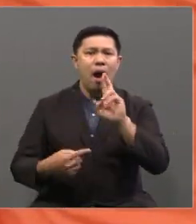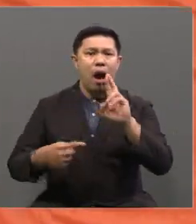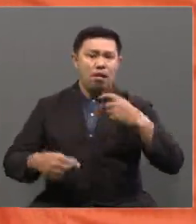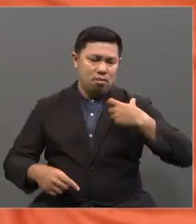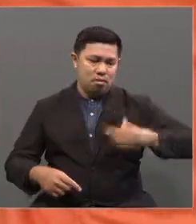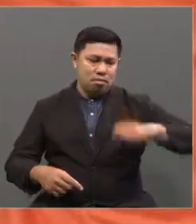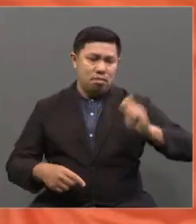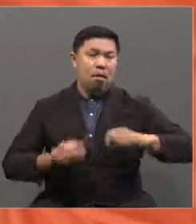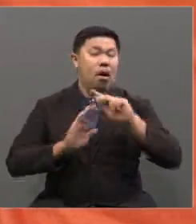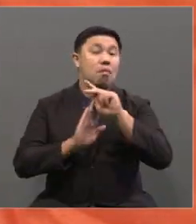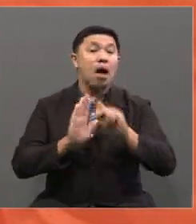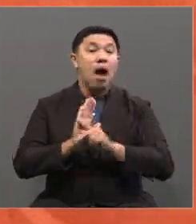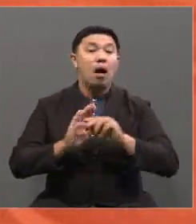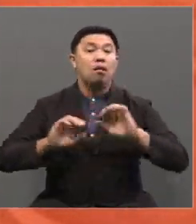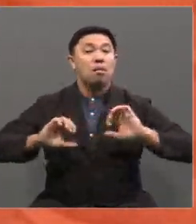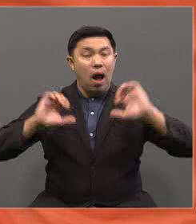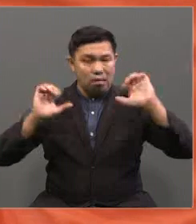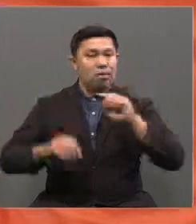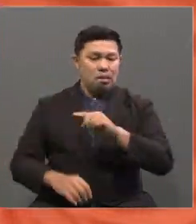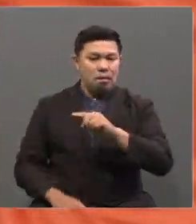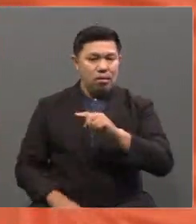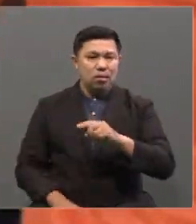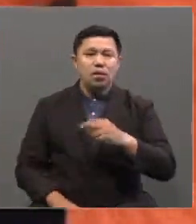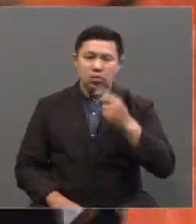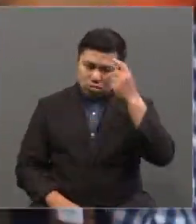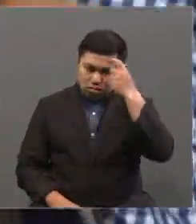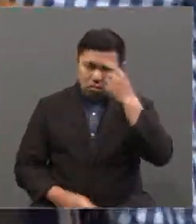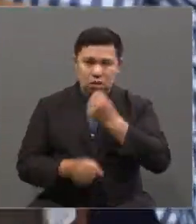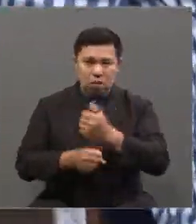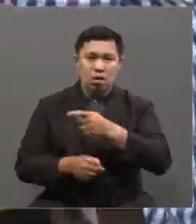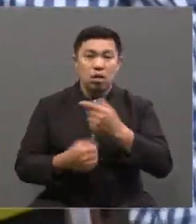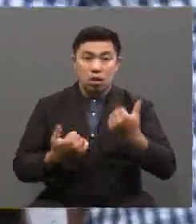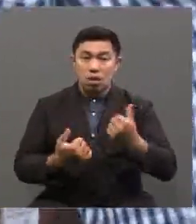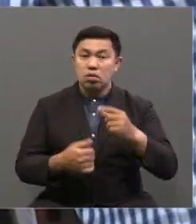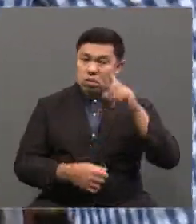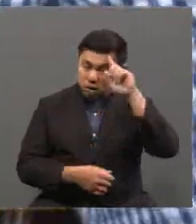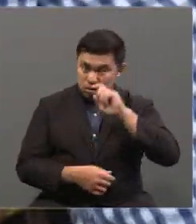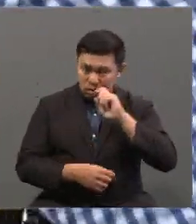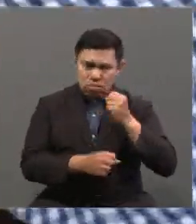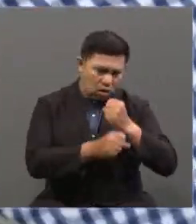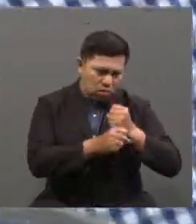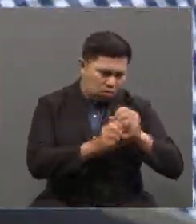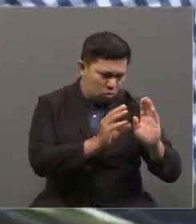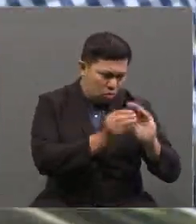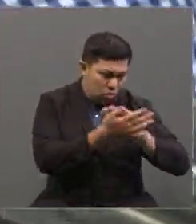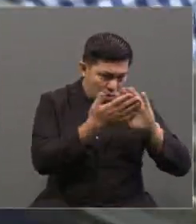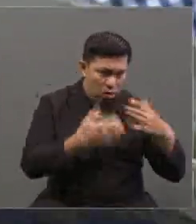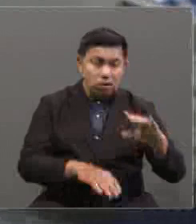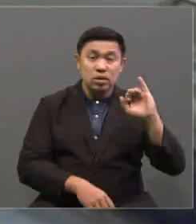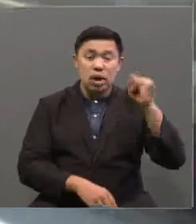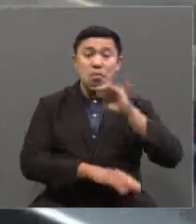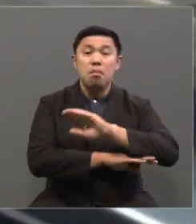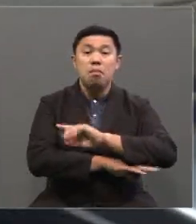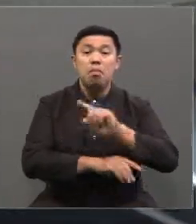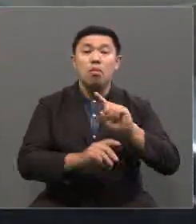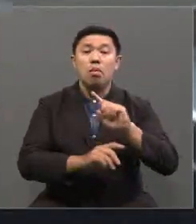านเพราะว่าแน่นหนารัดกุมครับแล้วช่วงสุดสัปดาห์นี้นะครับจะมีการประชุมคณะทำงานที่เกี่ยวข้องเพื่อทำสำนวนคดีให้เสร็จพอเปิดมาวันจันทร์ที่